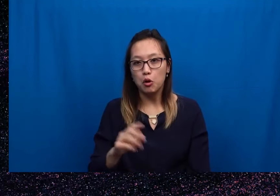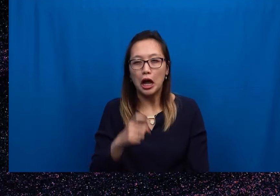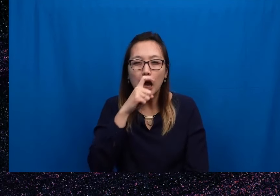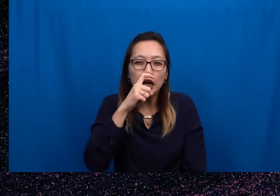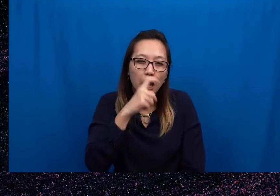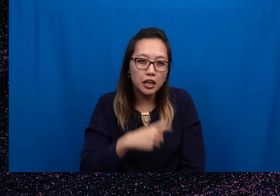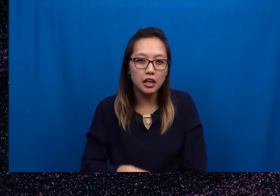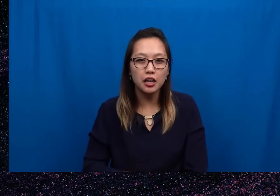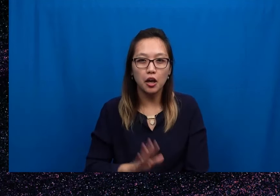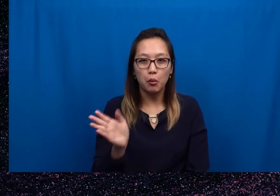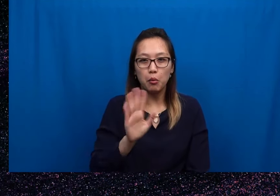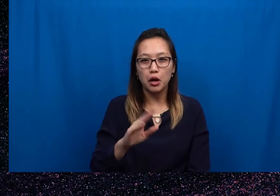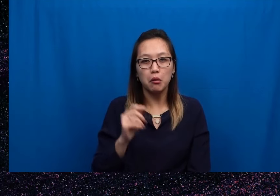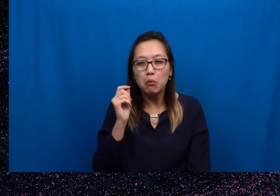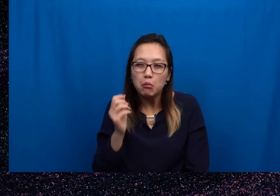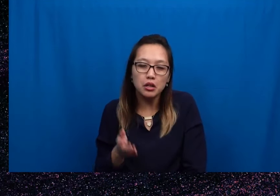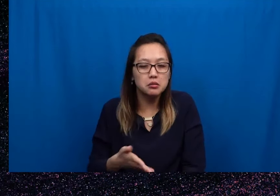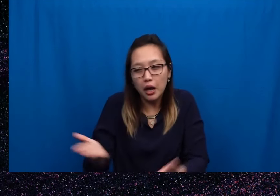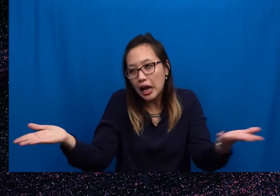lah, dan sebagainya.